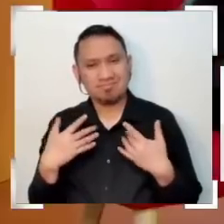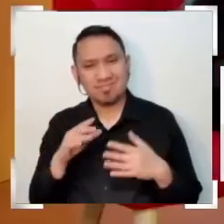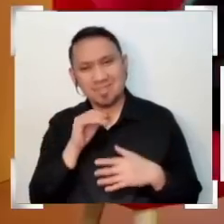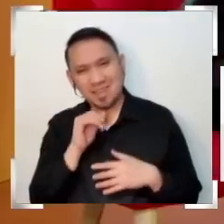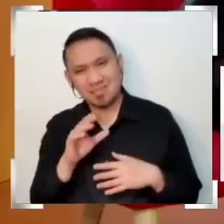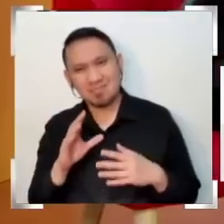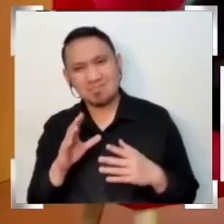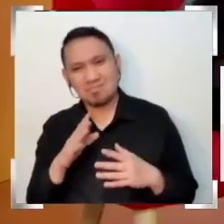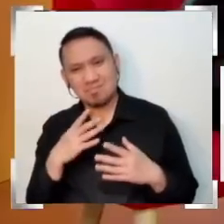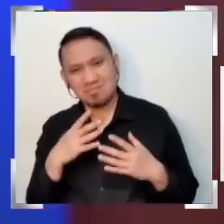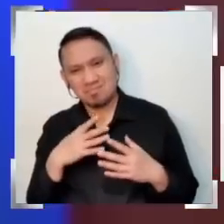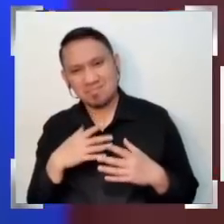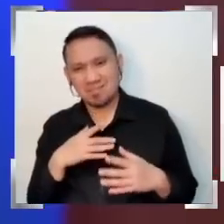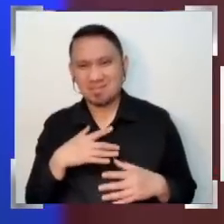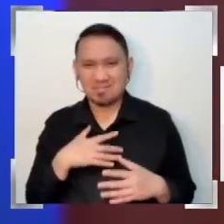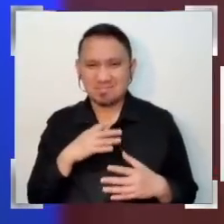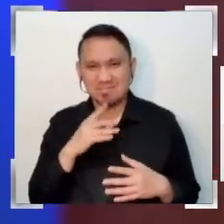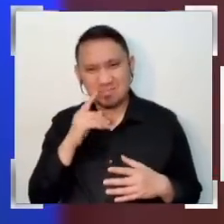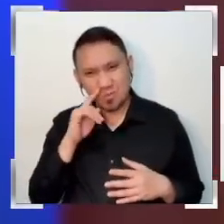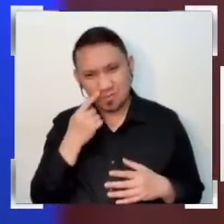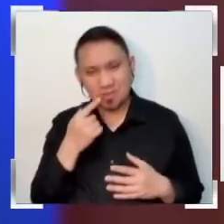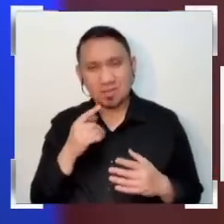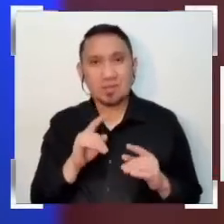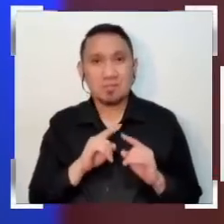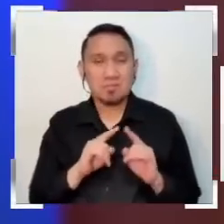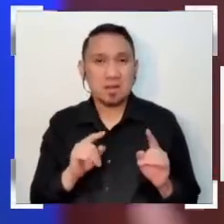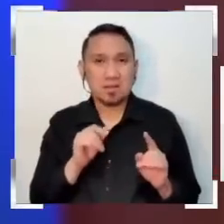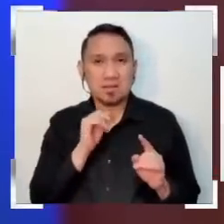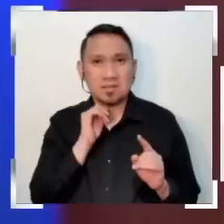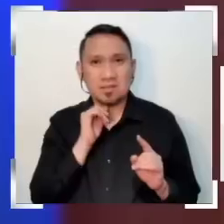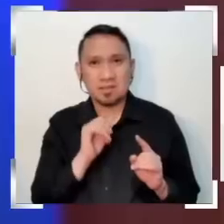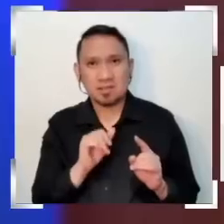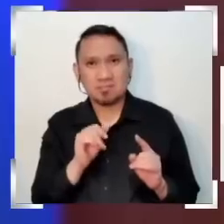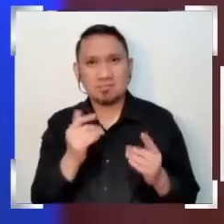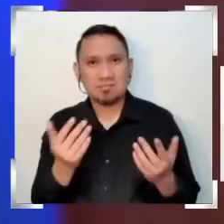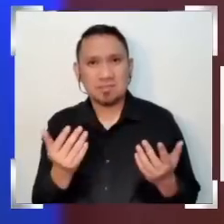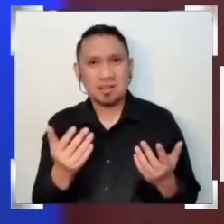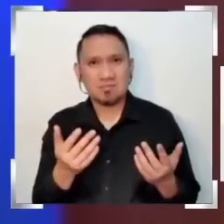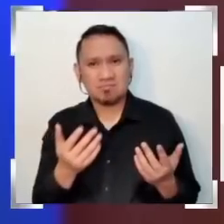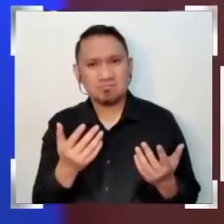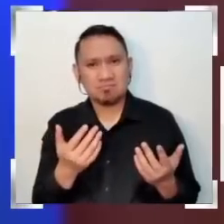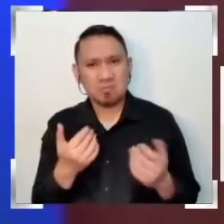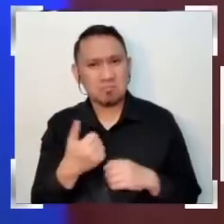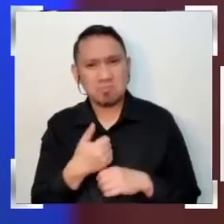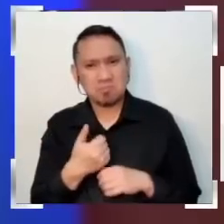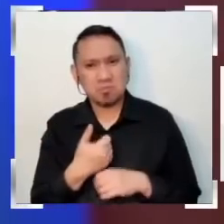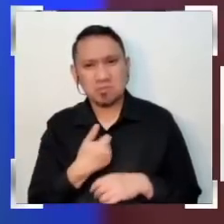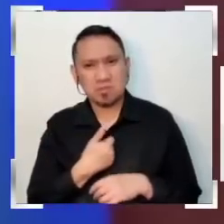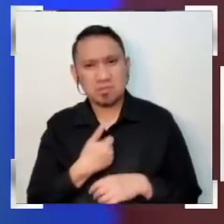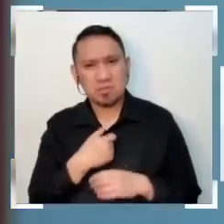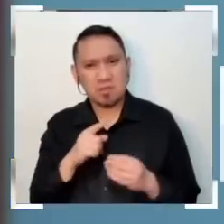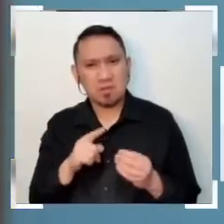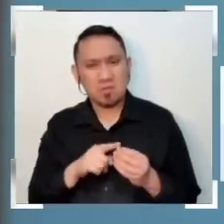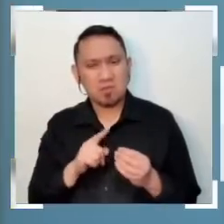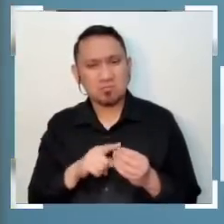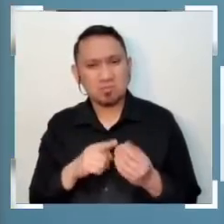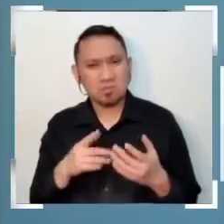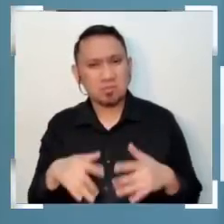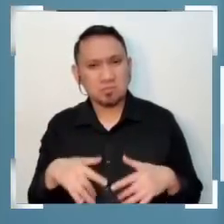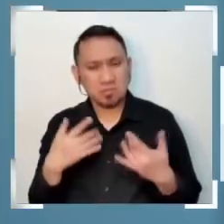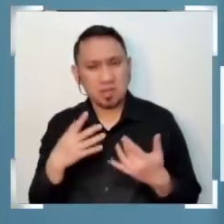nagrebelde. Pero wala naman daw siyang pagsisisi sa mga naging desisyon sa buhay at importante ang mga nakuwang aral sa